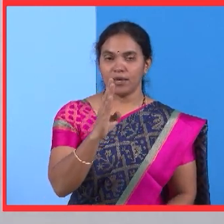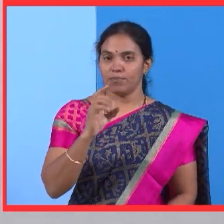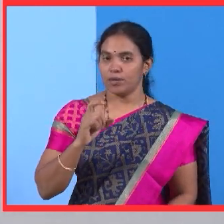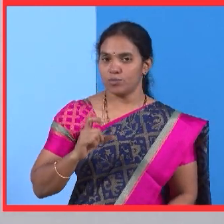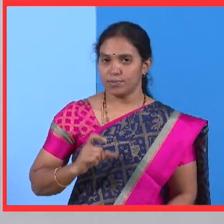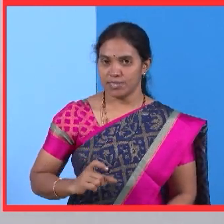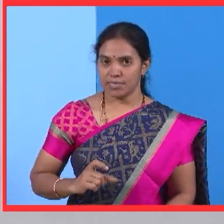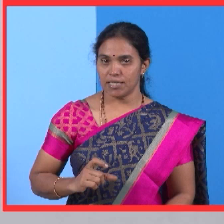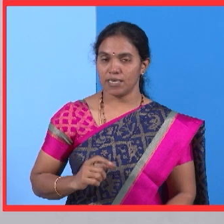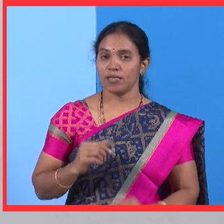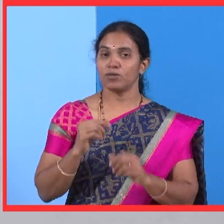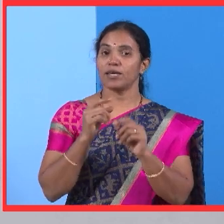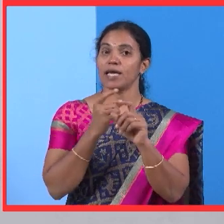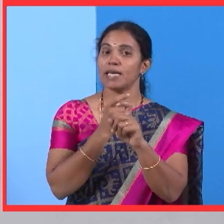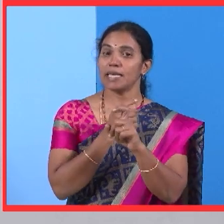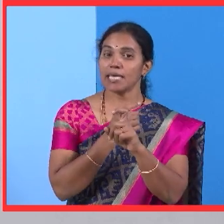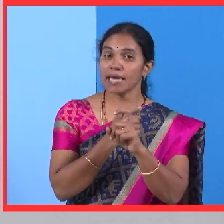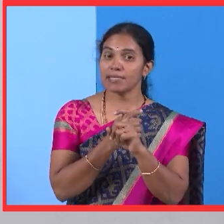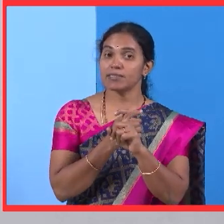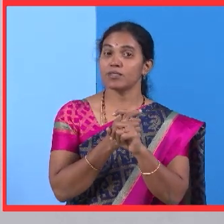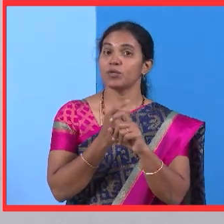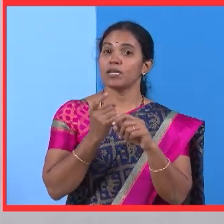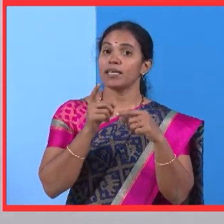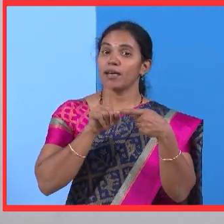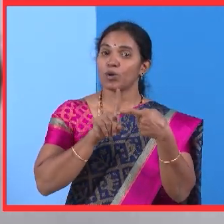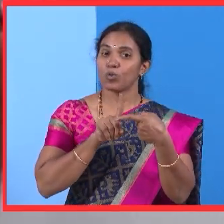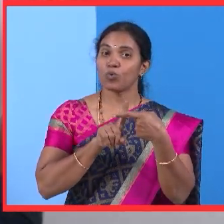ஆகியவற்றின் எக்ஸாய தொலைவுகளின் சராசரி.